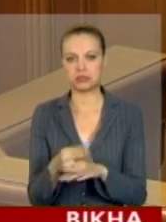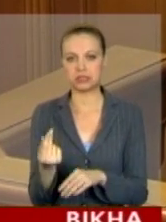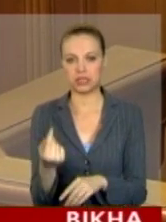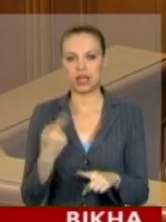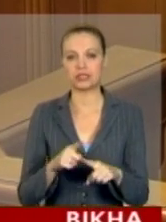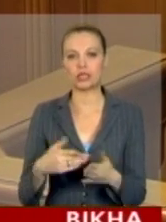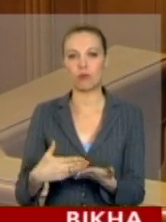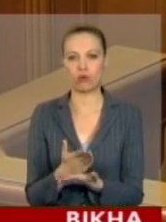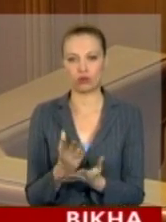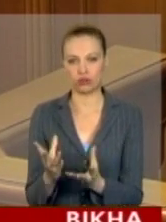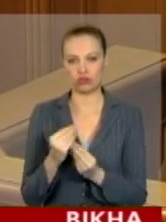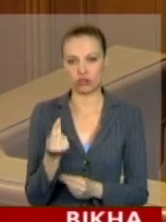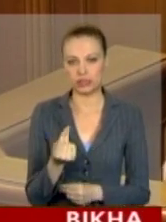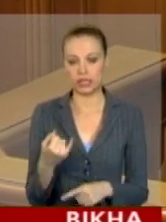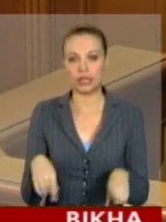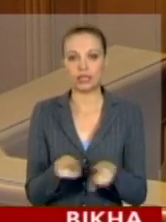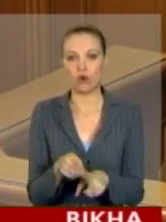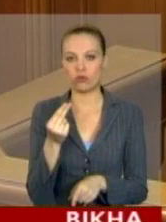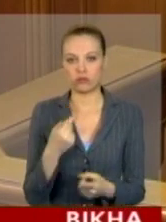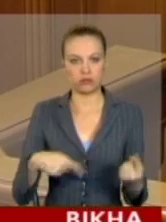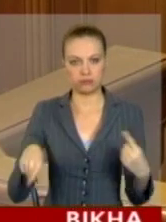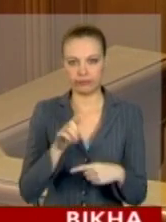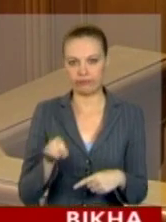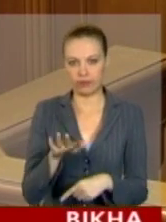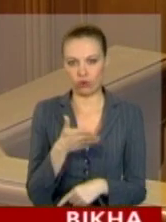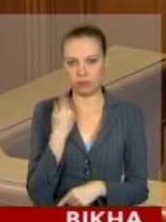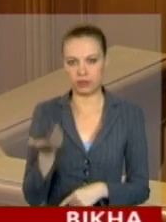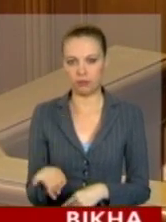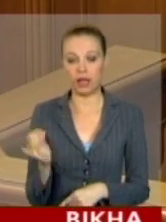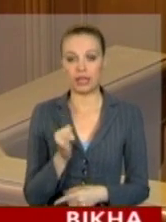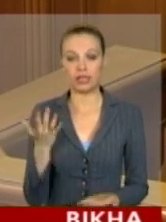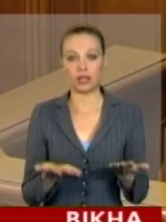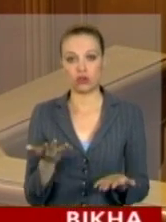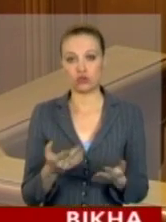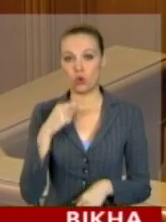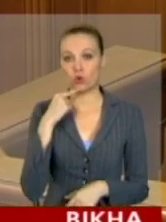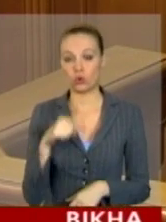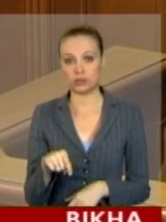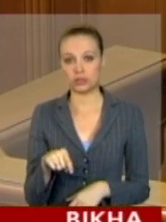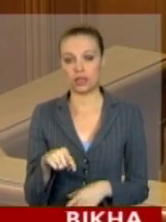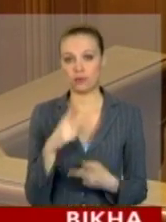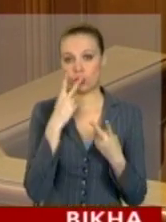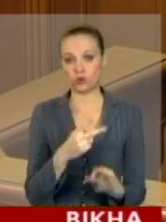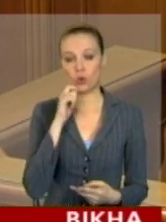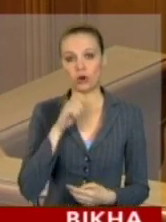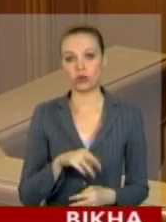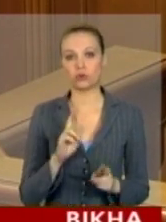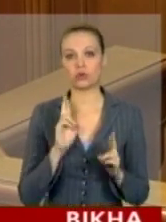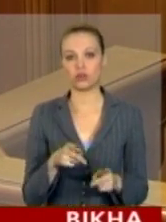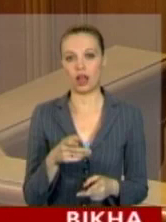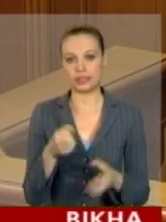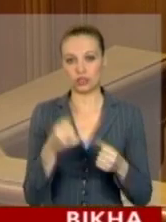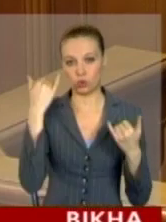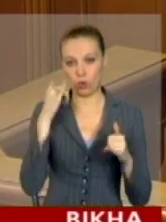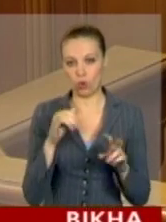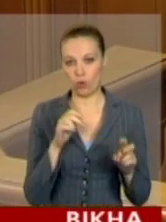це політична ціна. Такої ціни немає в Європі. І якщо Росія розглядає Україну як дійну корову,